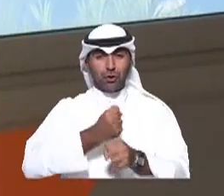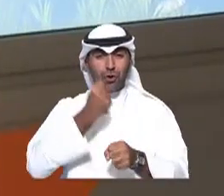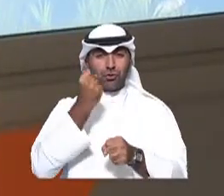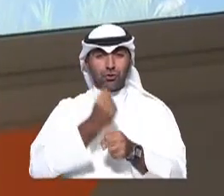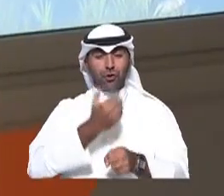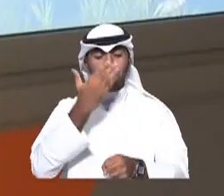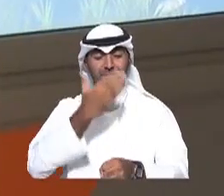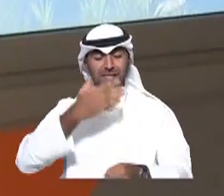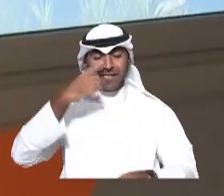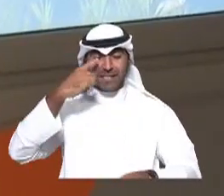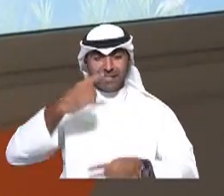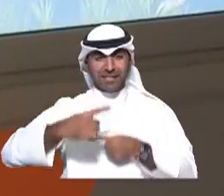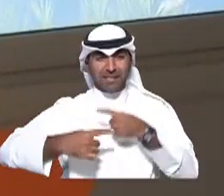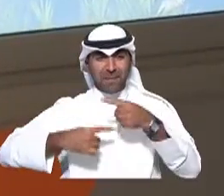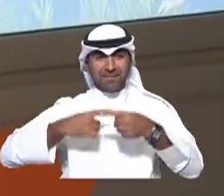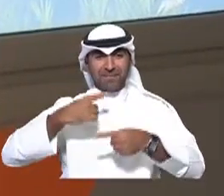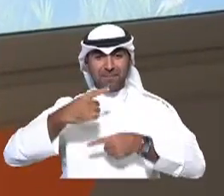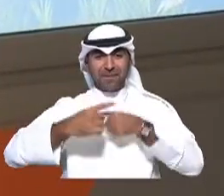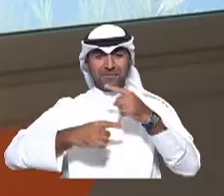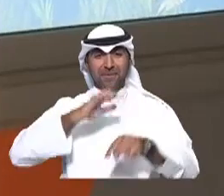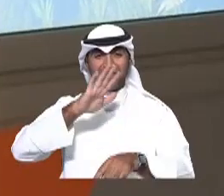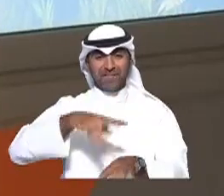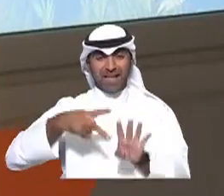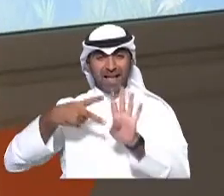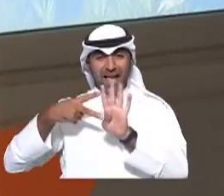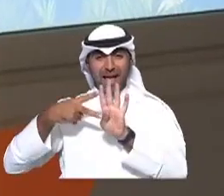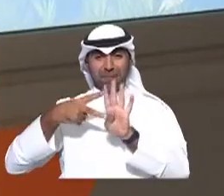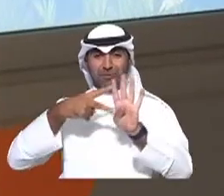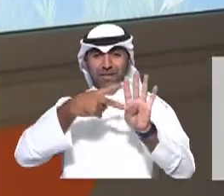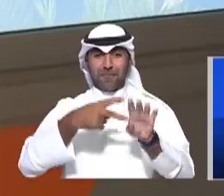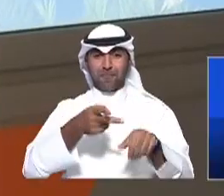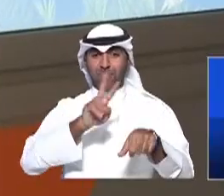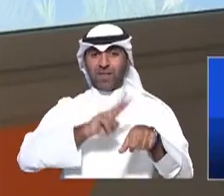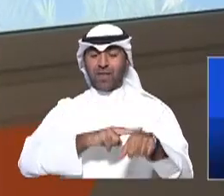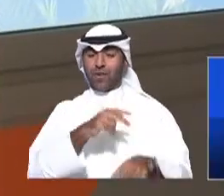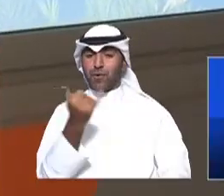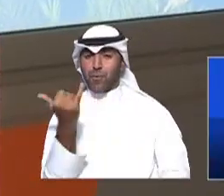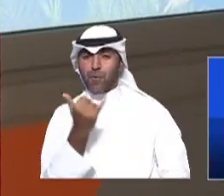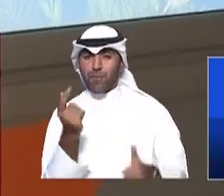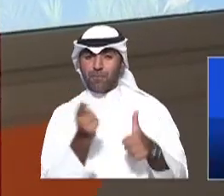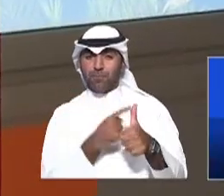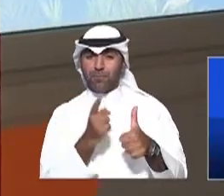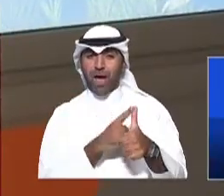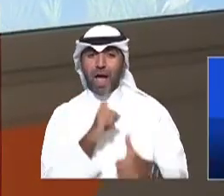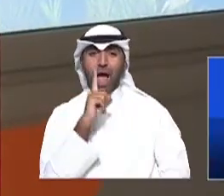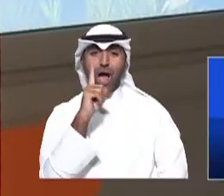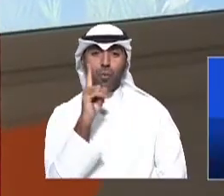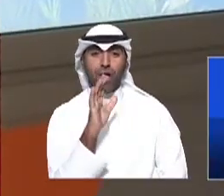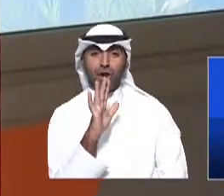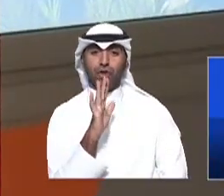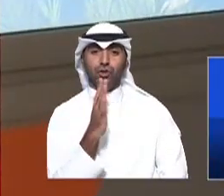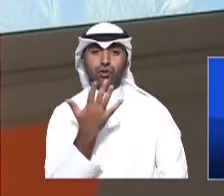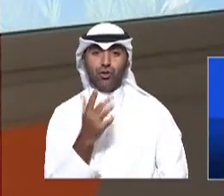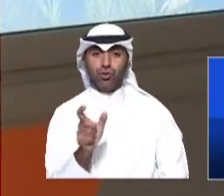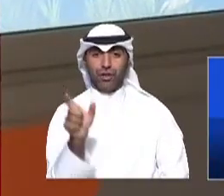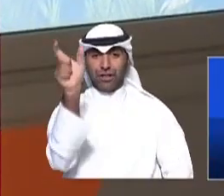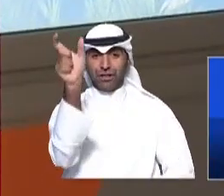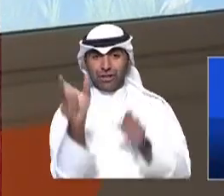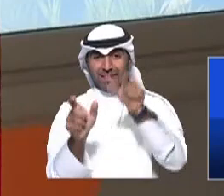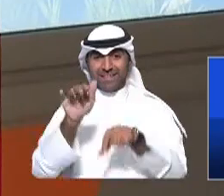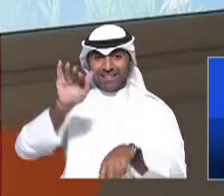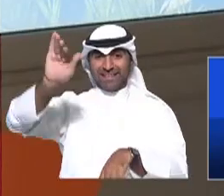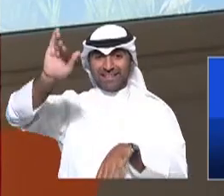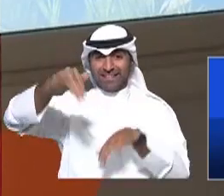مكافحة دخول الممنوعات ومكافحة التسلل. تقوم إدارة العامة لخفر